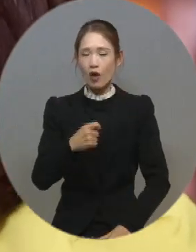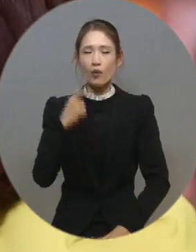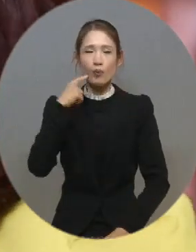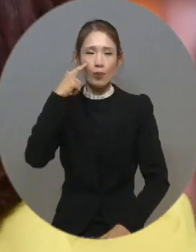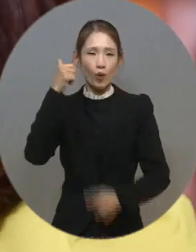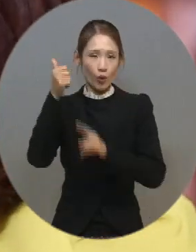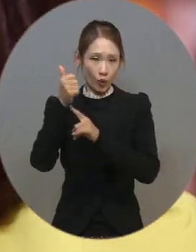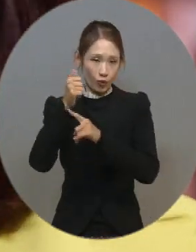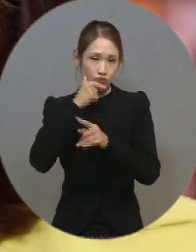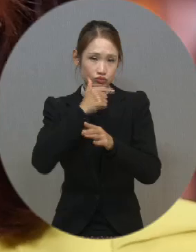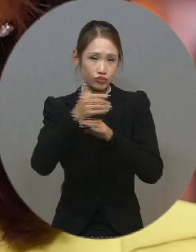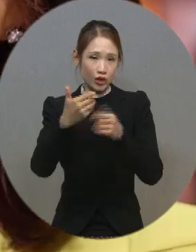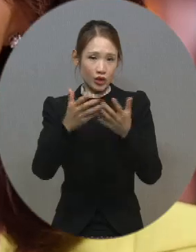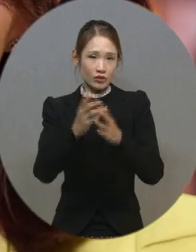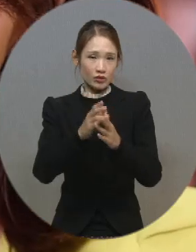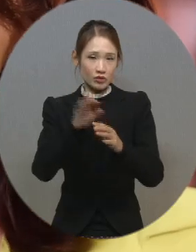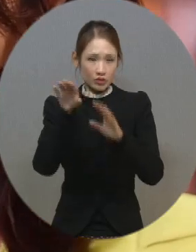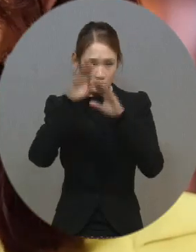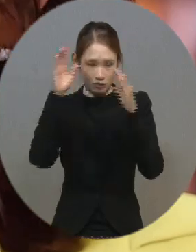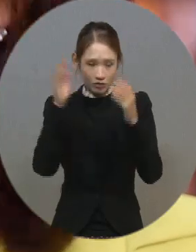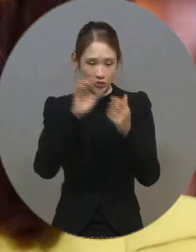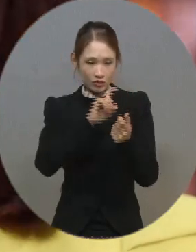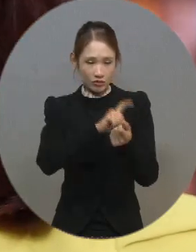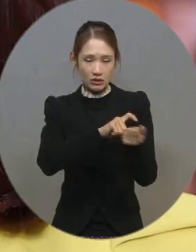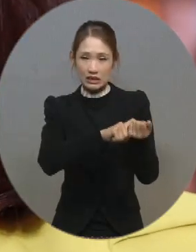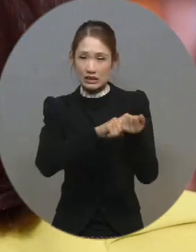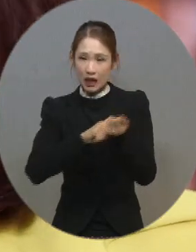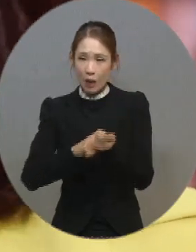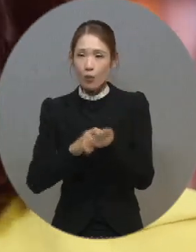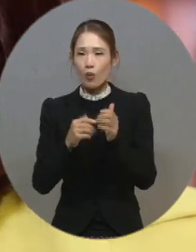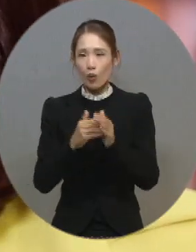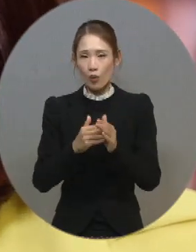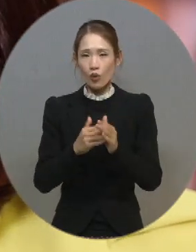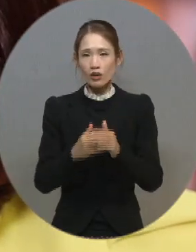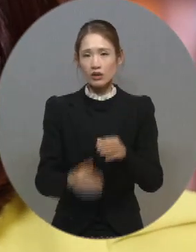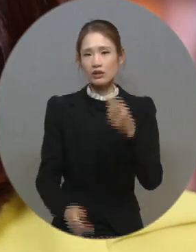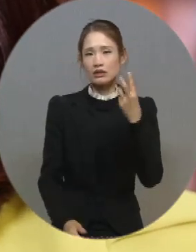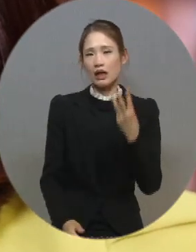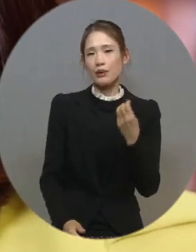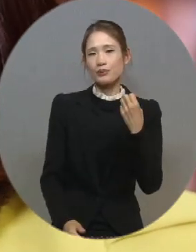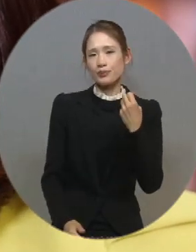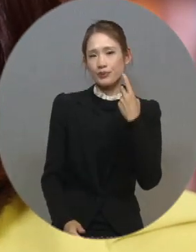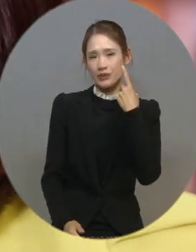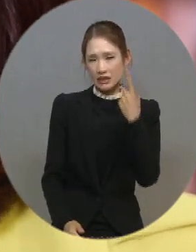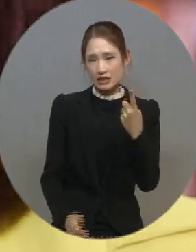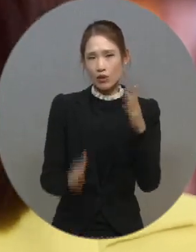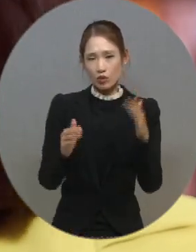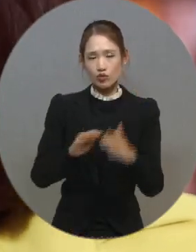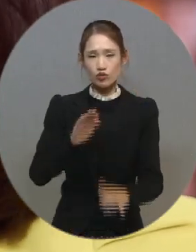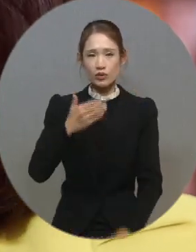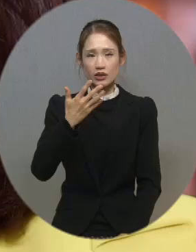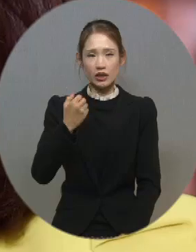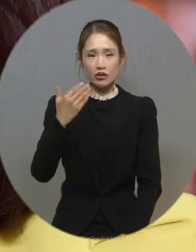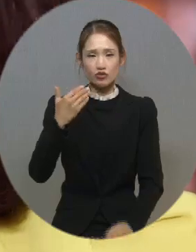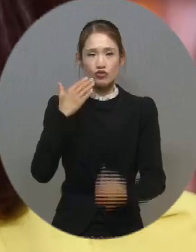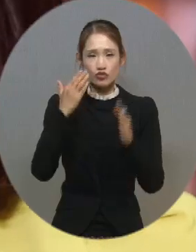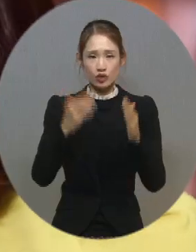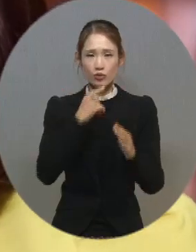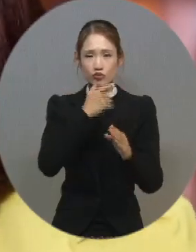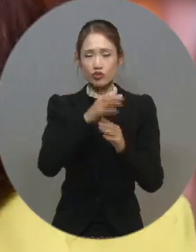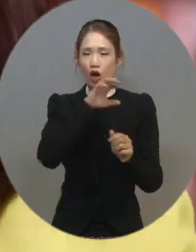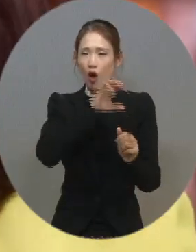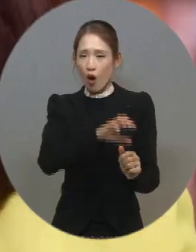당국에 의해서 전격 체포됐습니다. 그 후 무려 31개월 949일간의 북한 억류 극적으로 풀려날